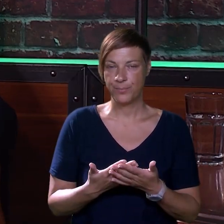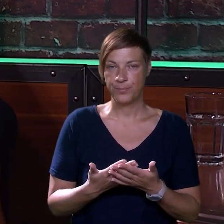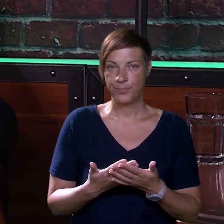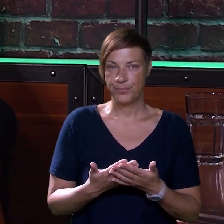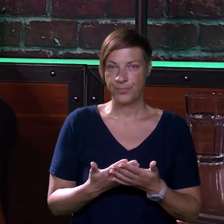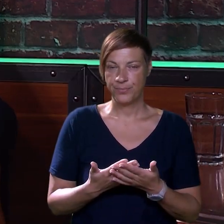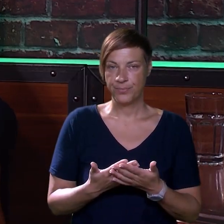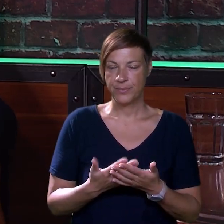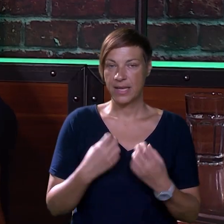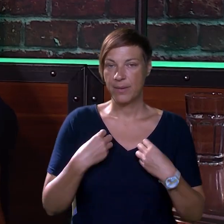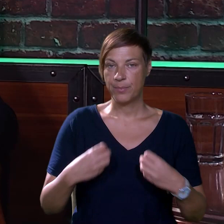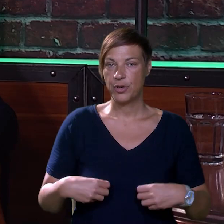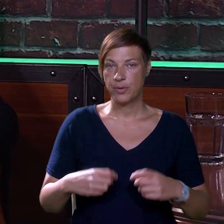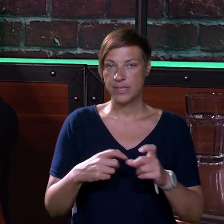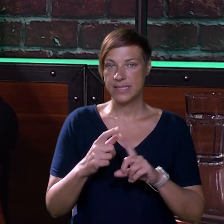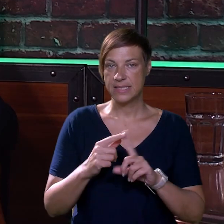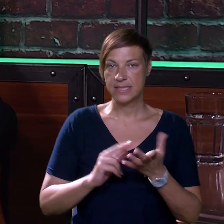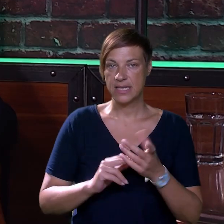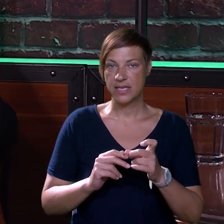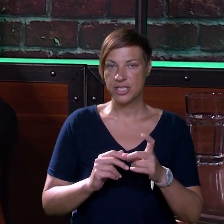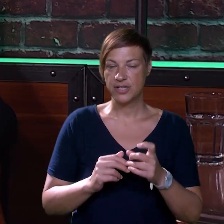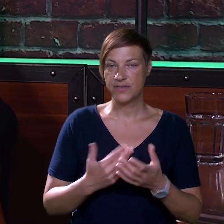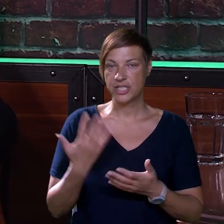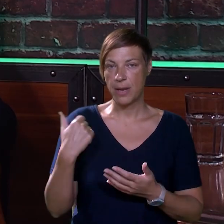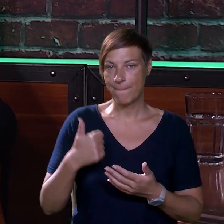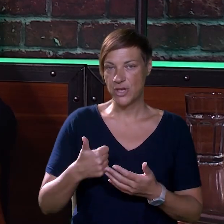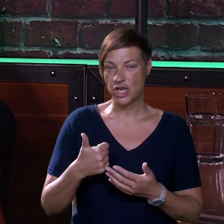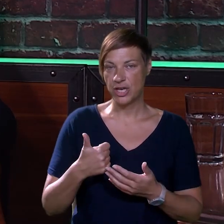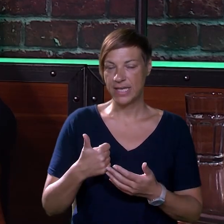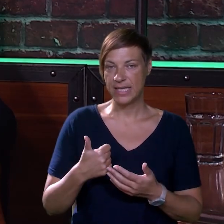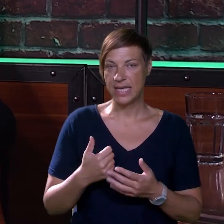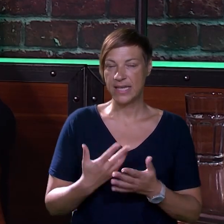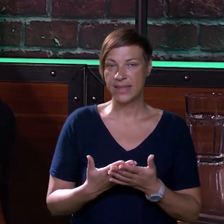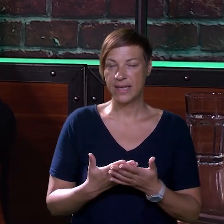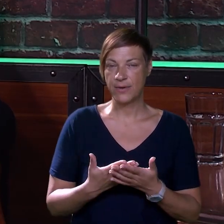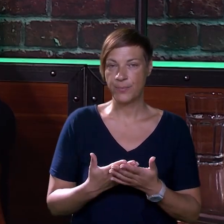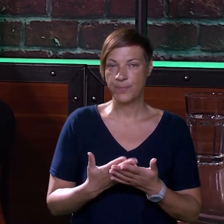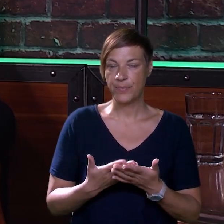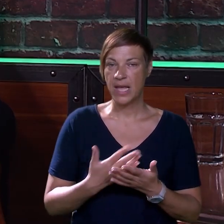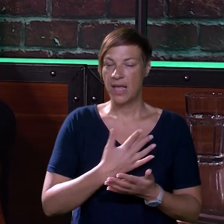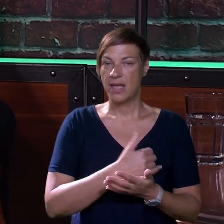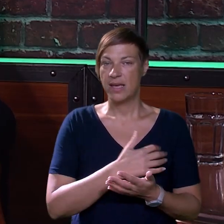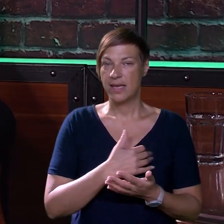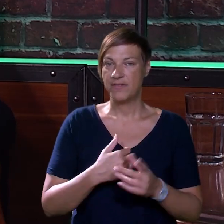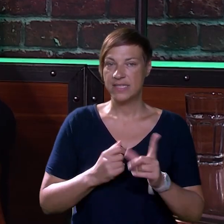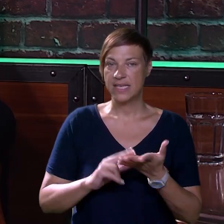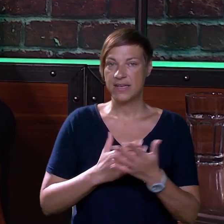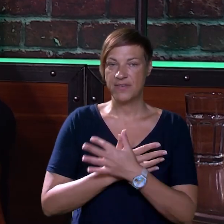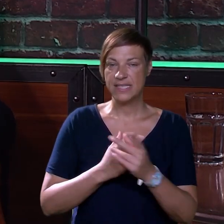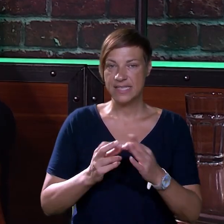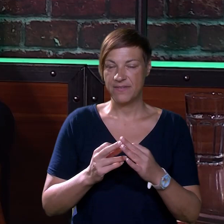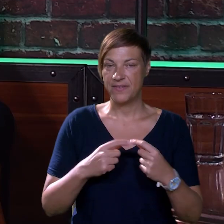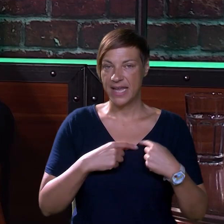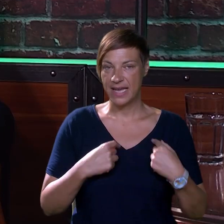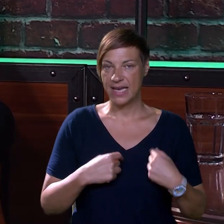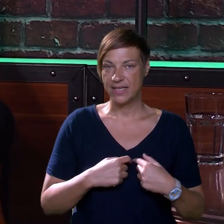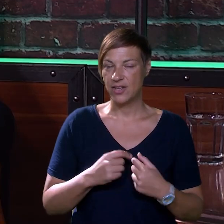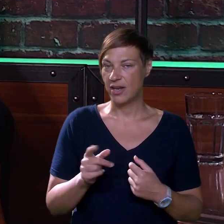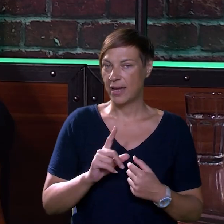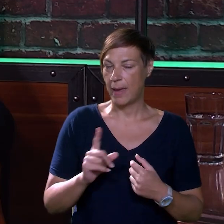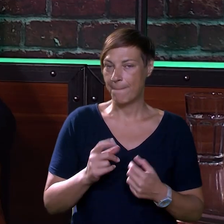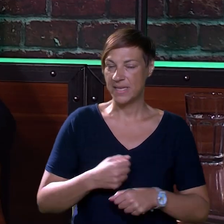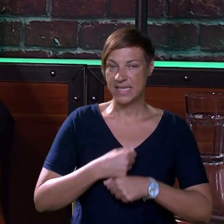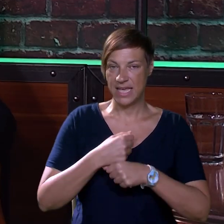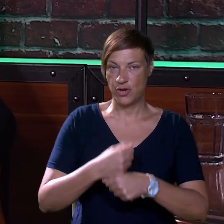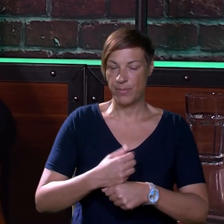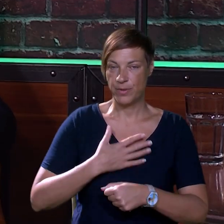primjer, profesor Starčević je bio jedan doajen hrvatske invazivne kardiologije i bez